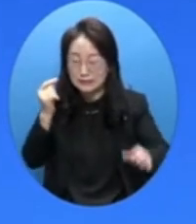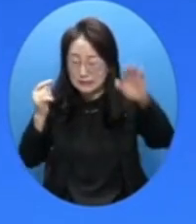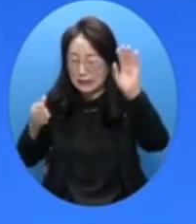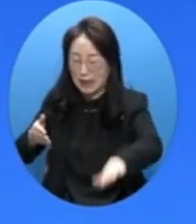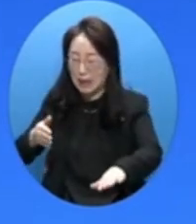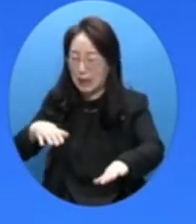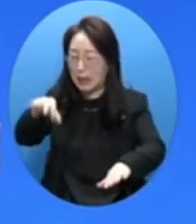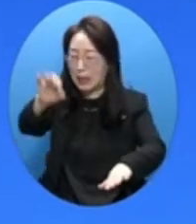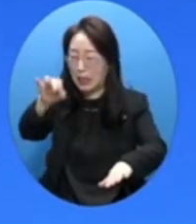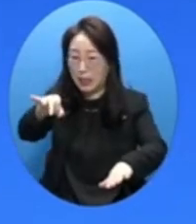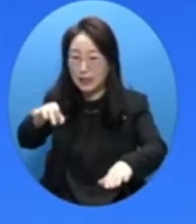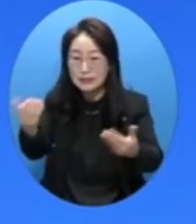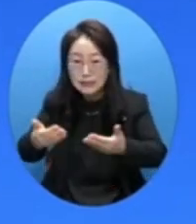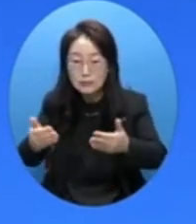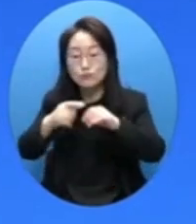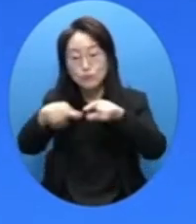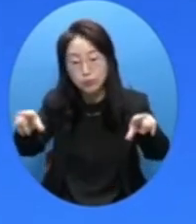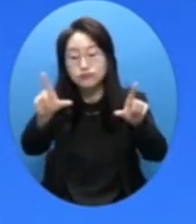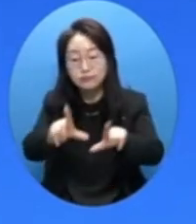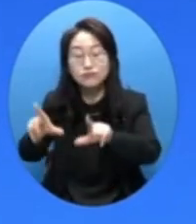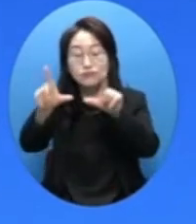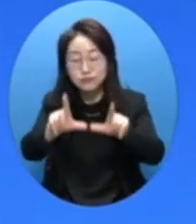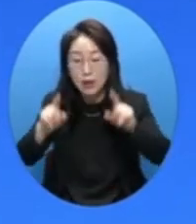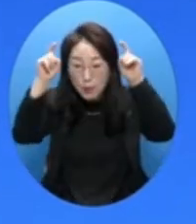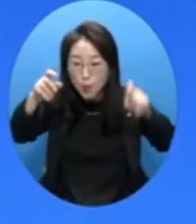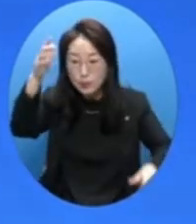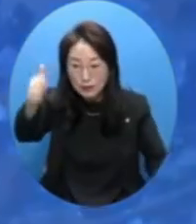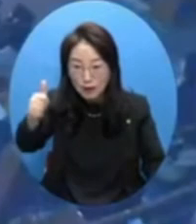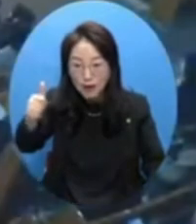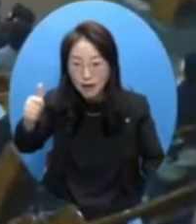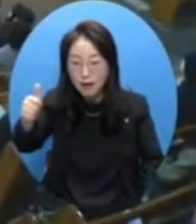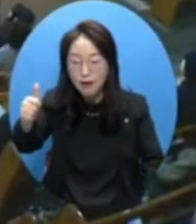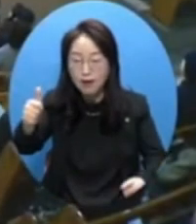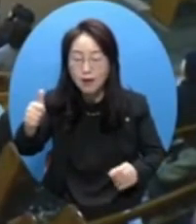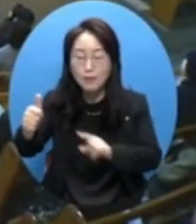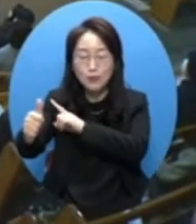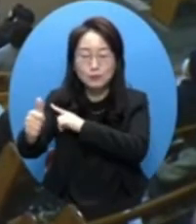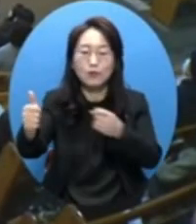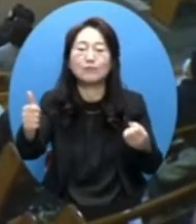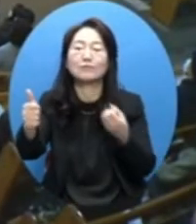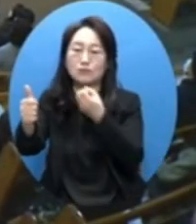직업에 평범한 삶을 살고 있는 목자들에게 전해진 것입니다